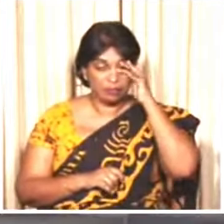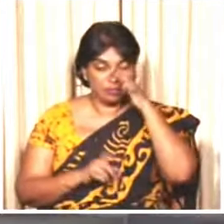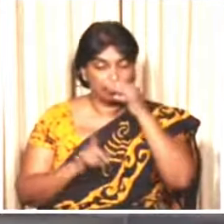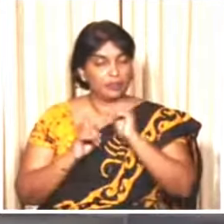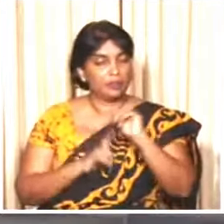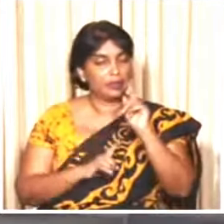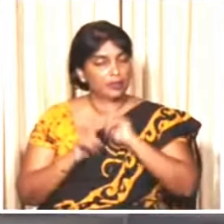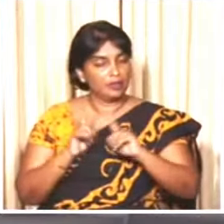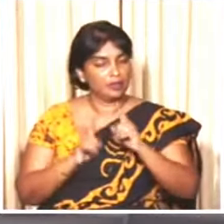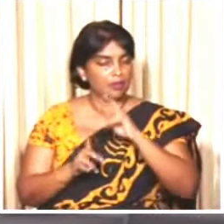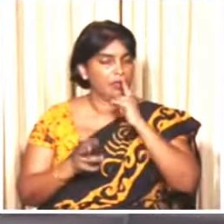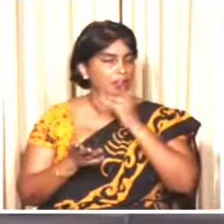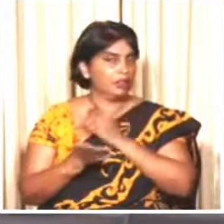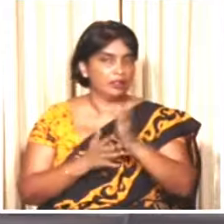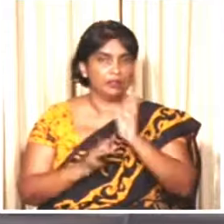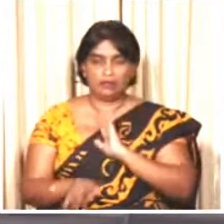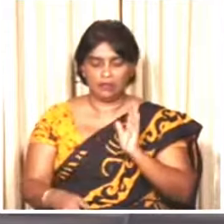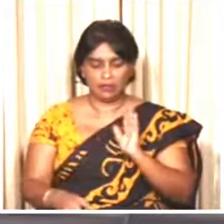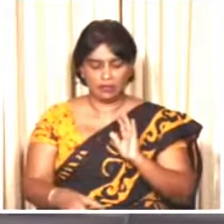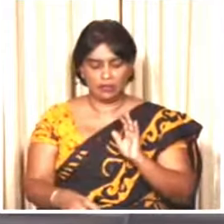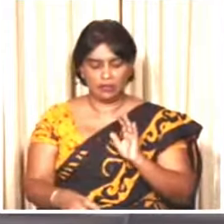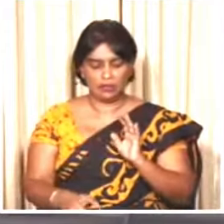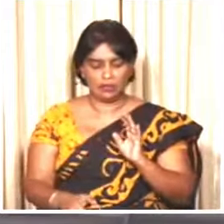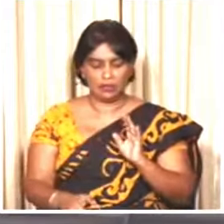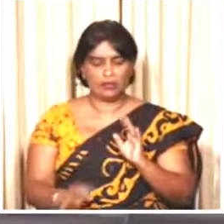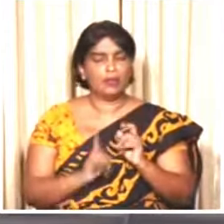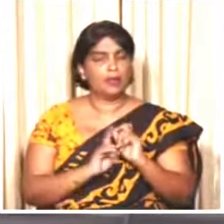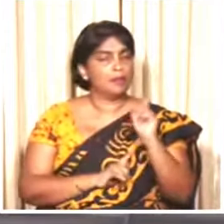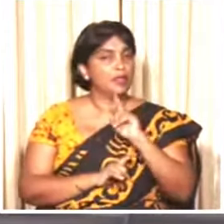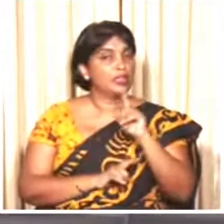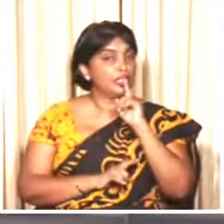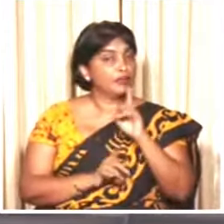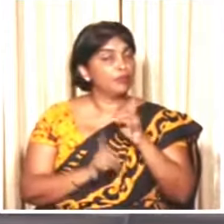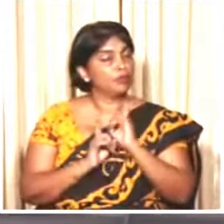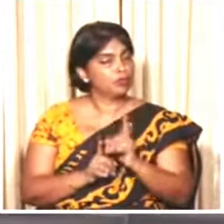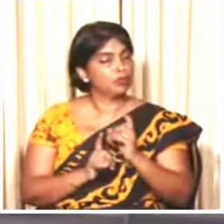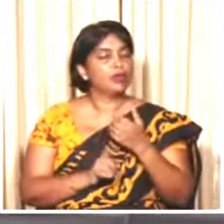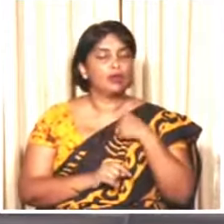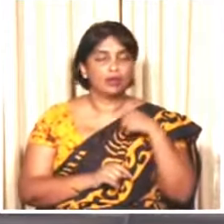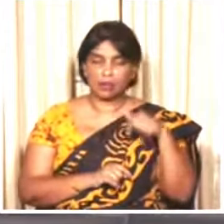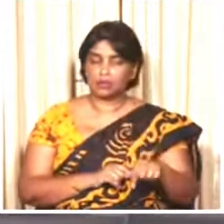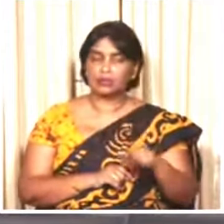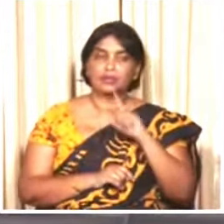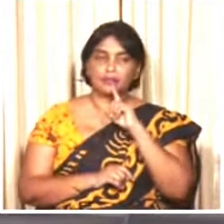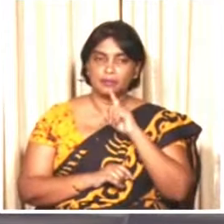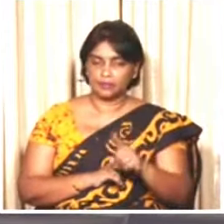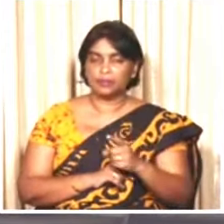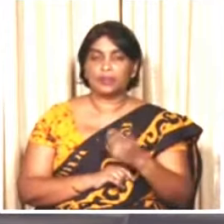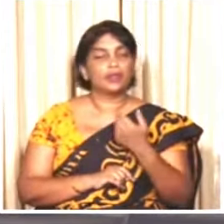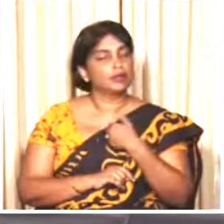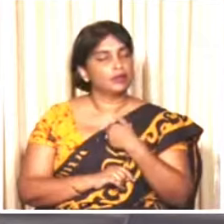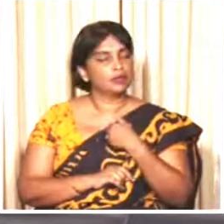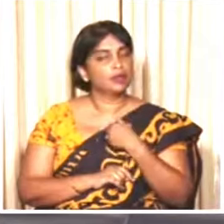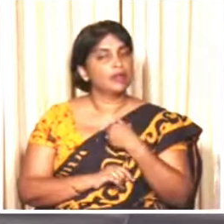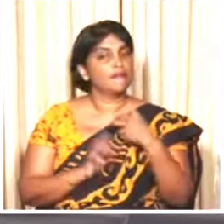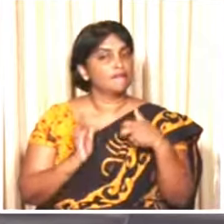පාර්ලිමේන්තුව නොමග යැවුවේ නෑ. පාර්ලිමේන්තුවට එදා කියපු දෙමයි මම අදත් කියන්නේ. අපි